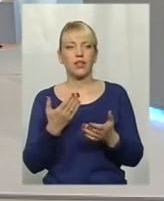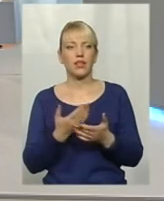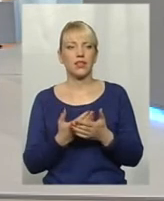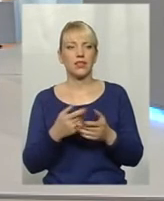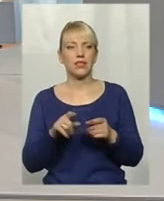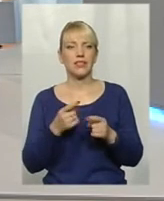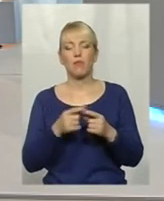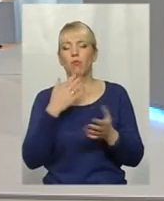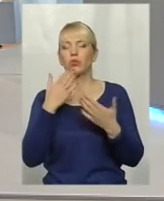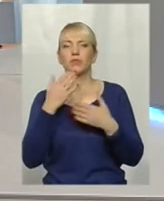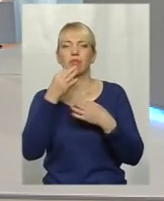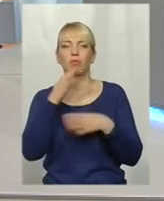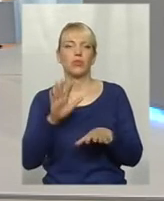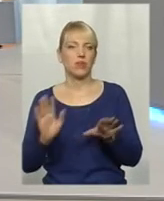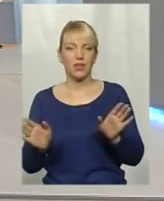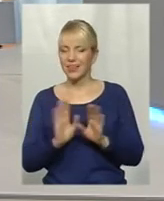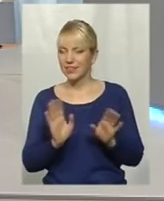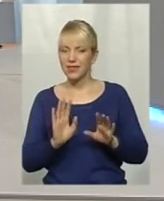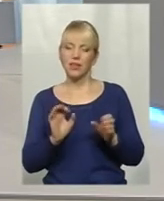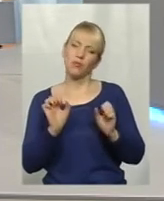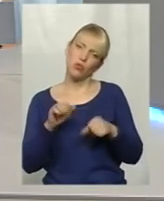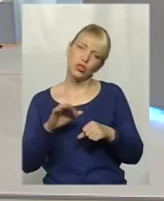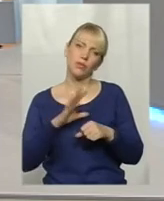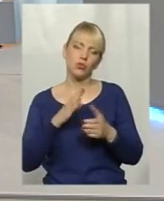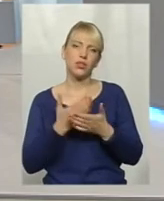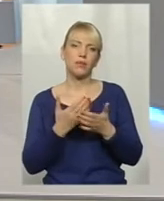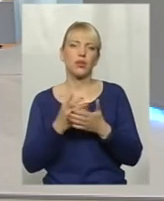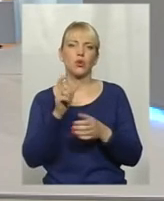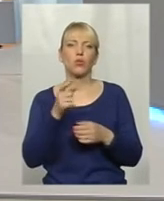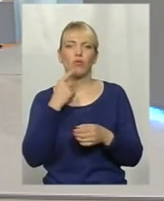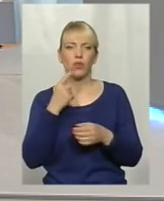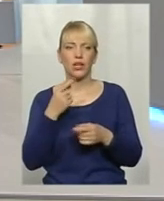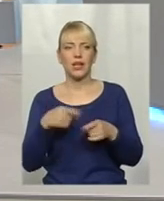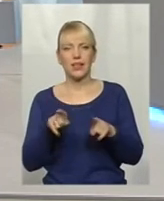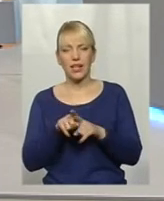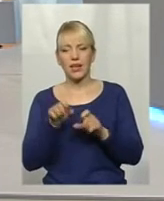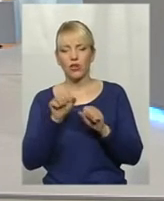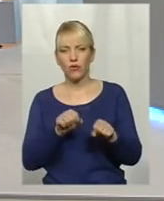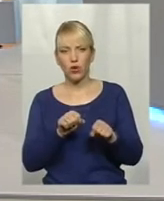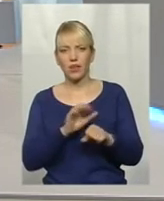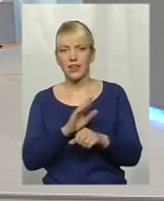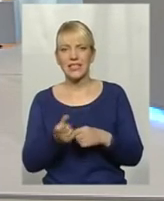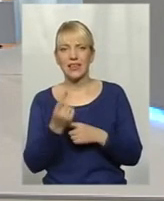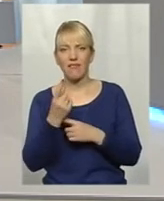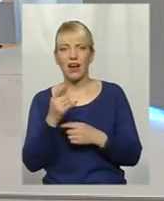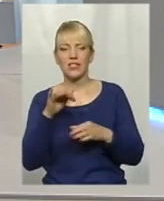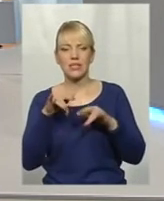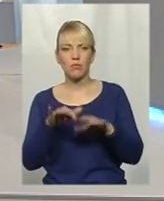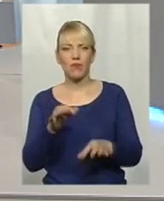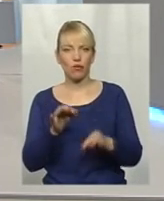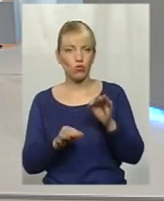чином це не фактор. Просто, можливо, є факти, коли дійсно громадяни кажуть, що такий-то адвокат не з'являється на справі в суд, такий-то